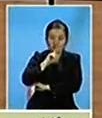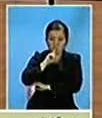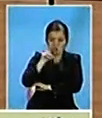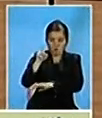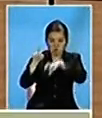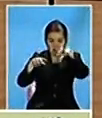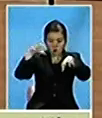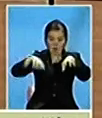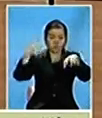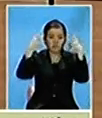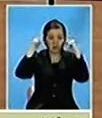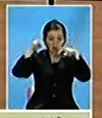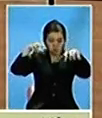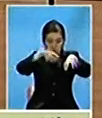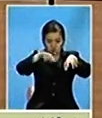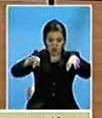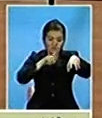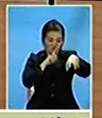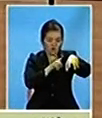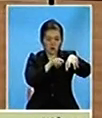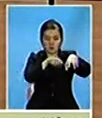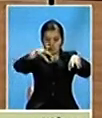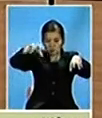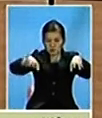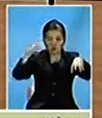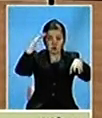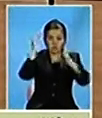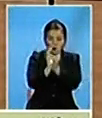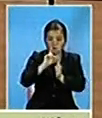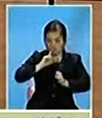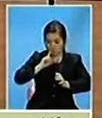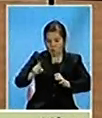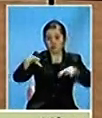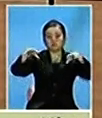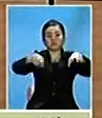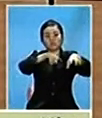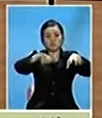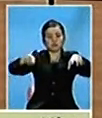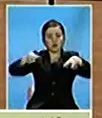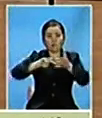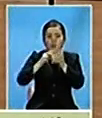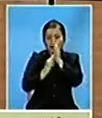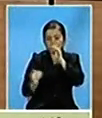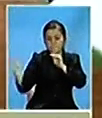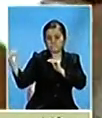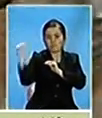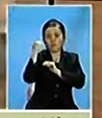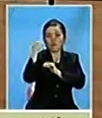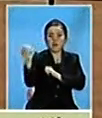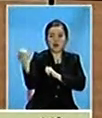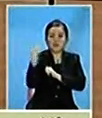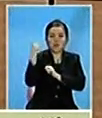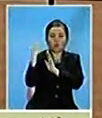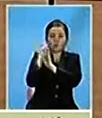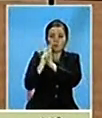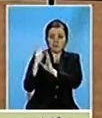นักนายกรัฐมนตรีในข้อหากระทำการละเมิดของหน่วยงานทางปกครองอันเกิดจากการใช้อำนาจทางกฎห